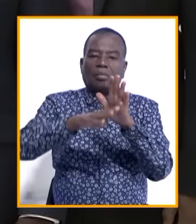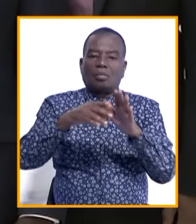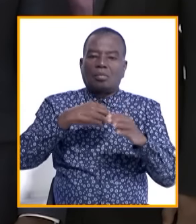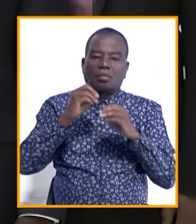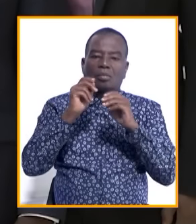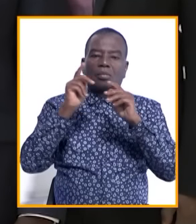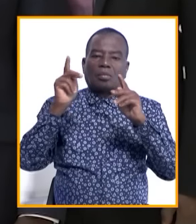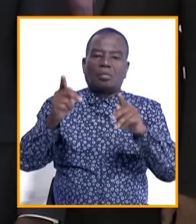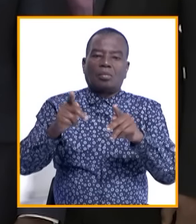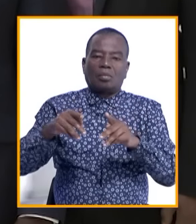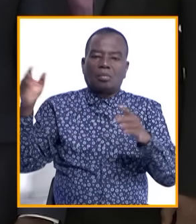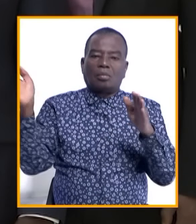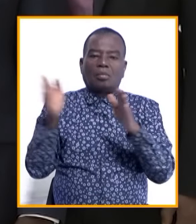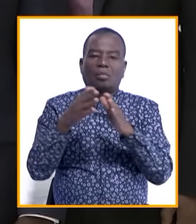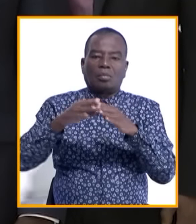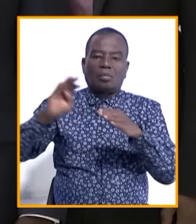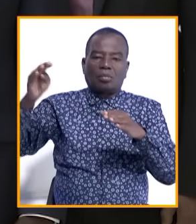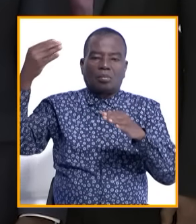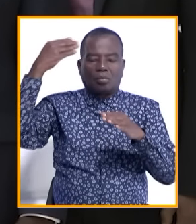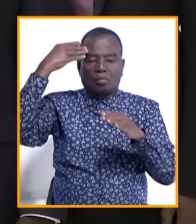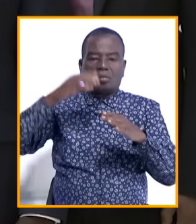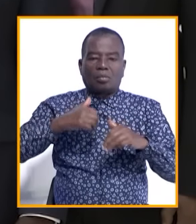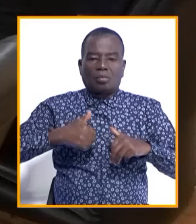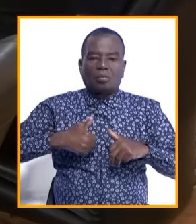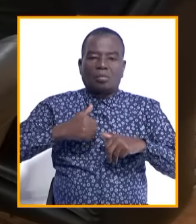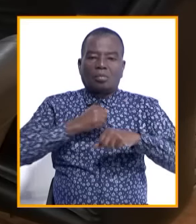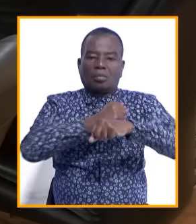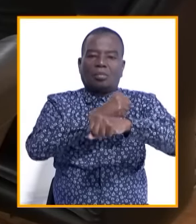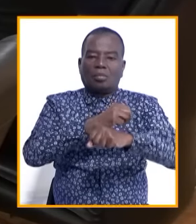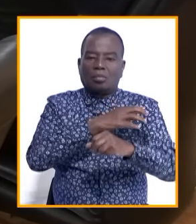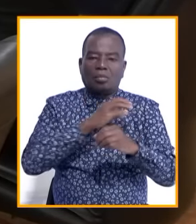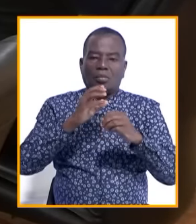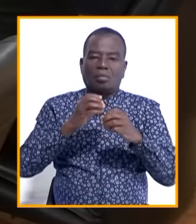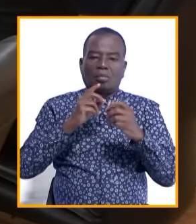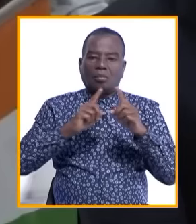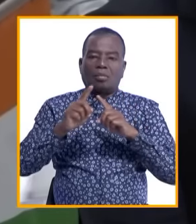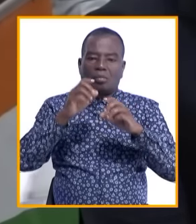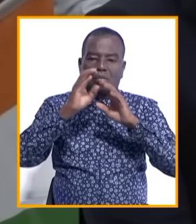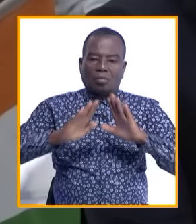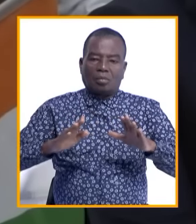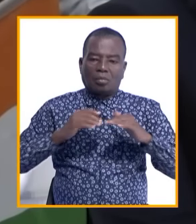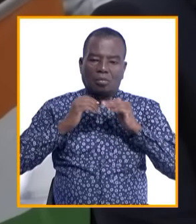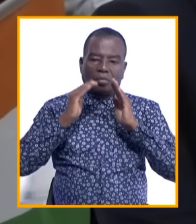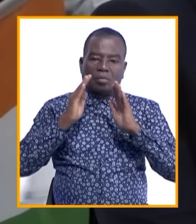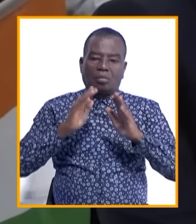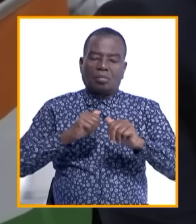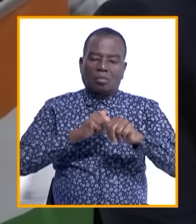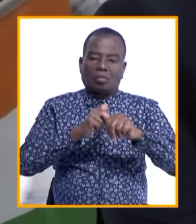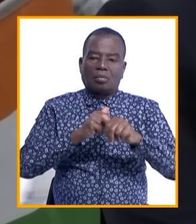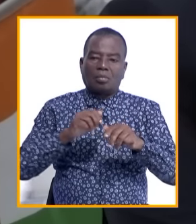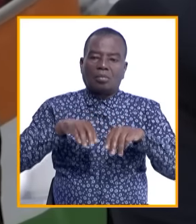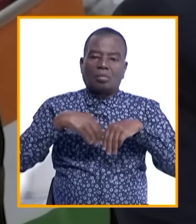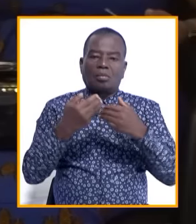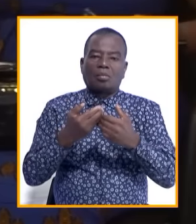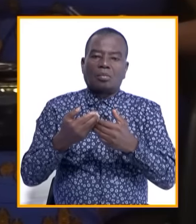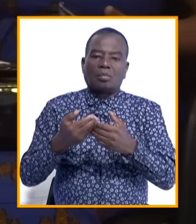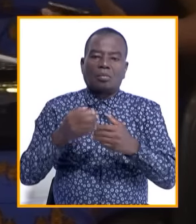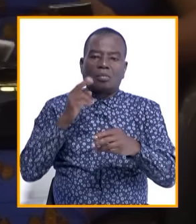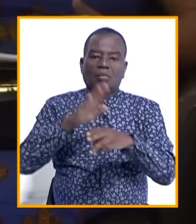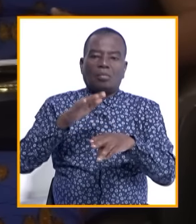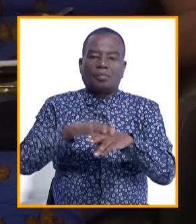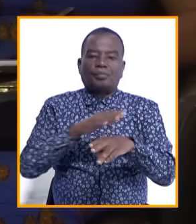de rencontrer le ministre de la Défense et on a parlé beaucoup de paix et de sécurité dans la région du Sahel. Comment on peut s'assurer de